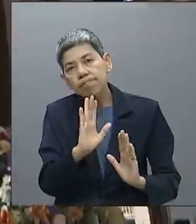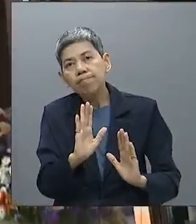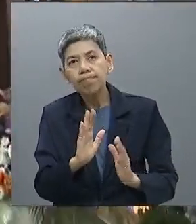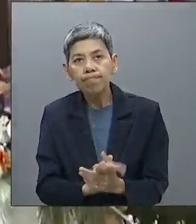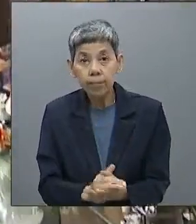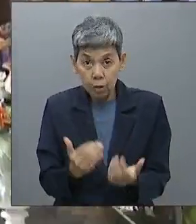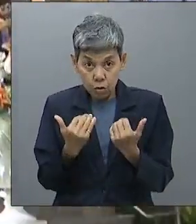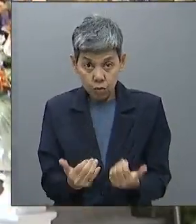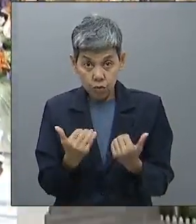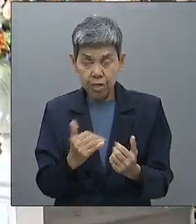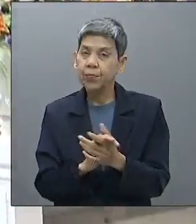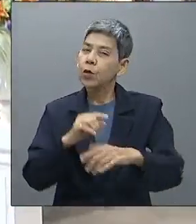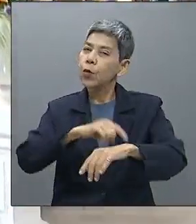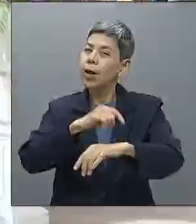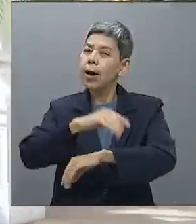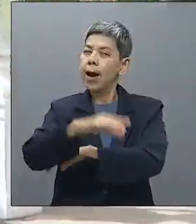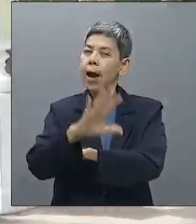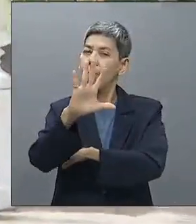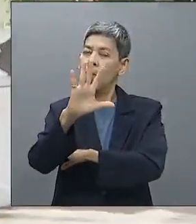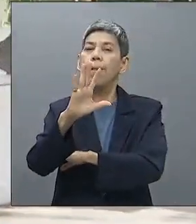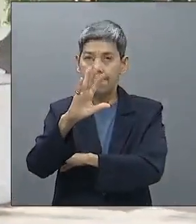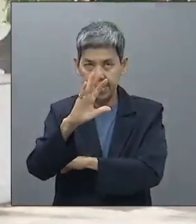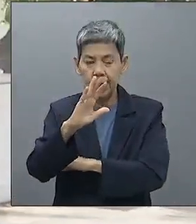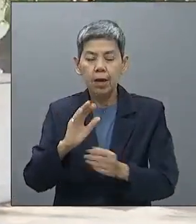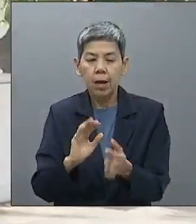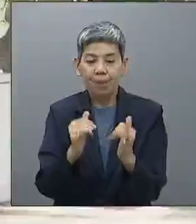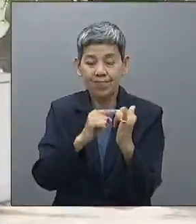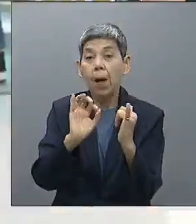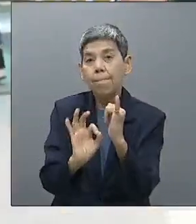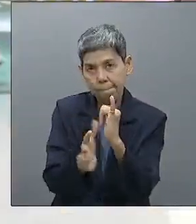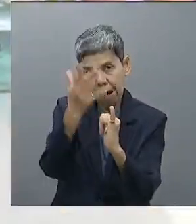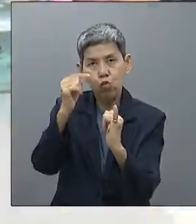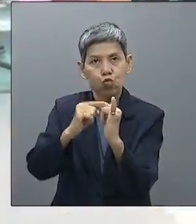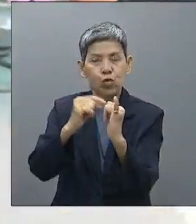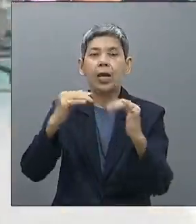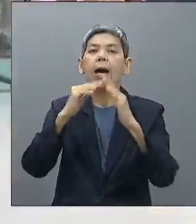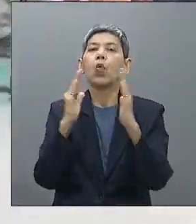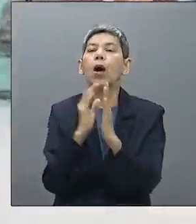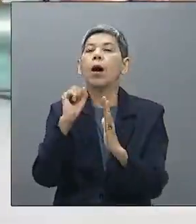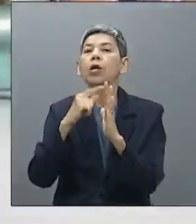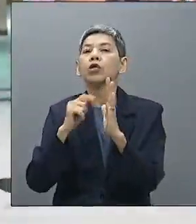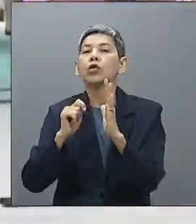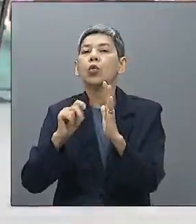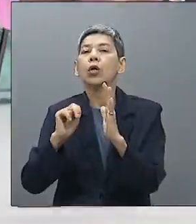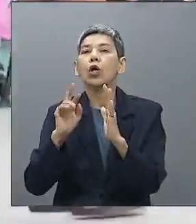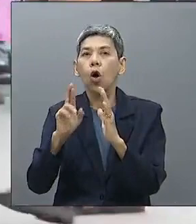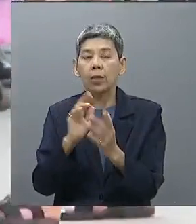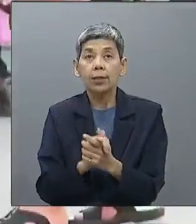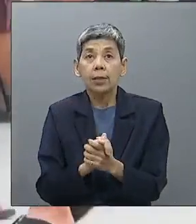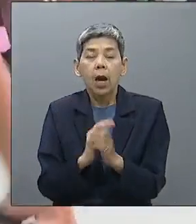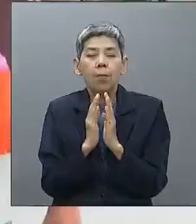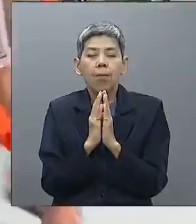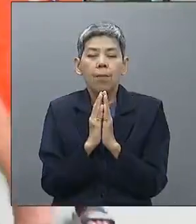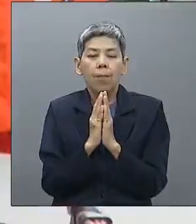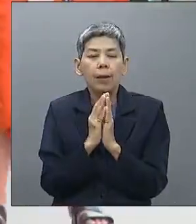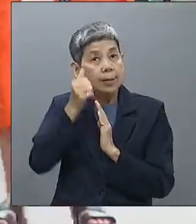วันนี้ช่วงเวลา 17:00 นจะมีพิธีพระราชทานเพลิงศพร่างของน้องเบนซ์ที่วัดสุนทรธรรมทานนะคะซึ่งตลอดการสวดพระอภิธรร